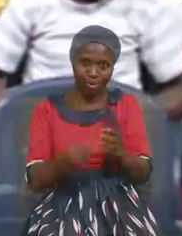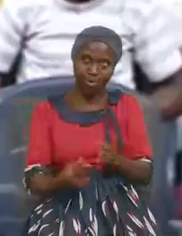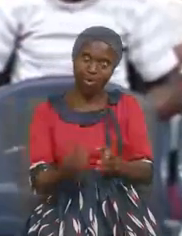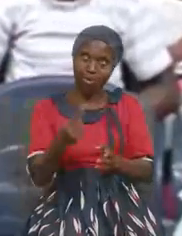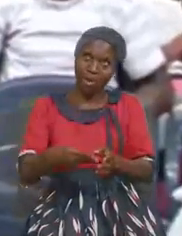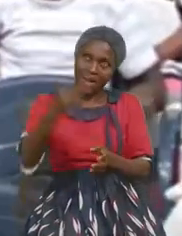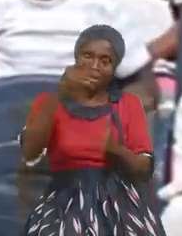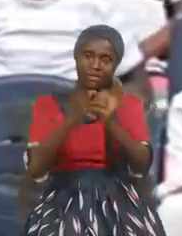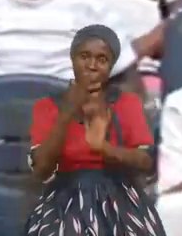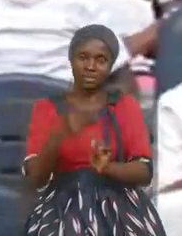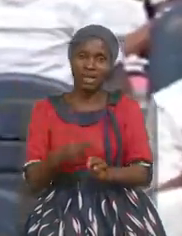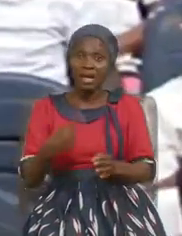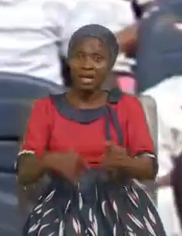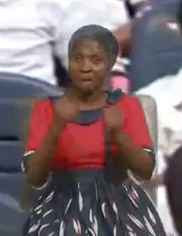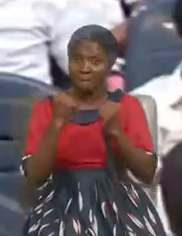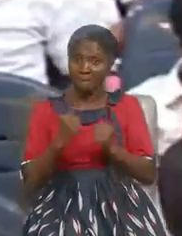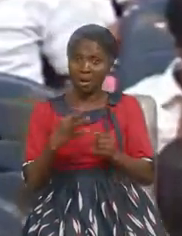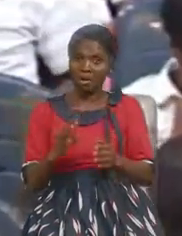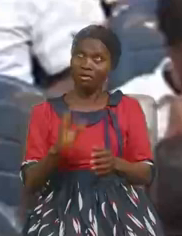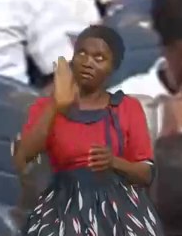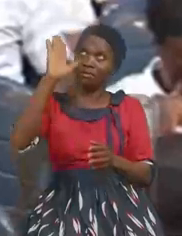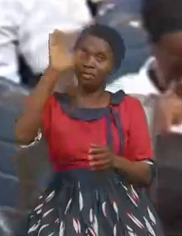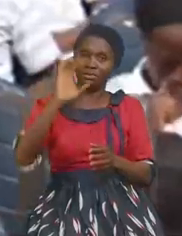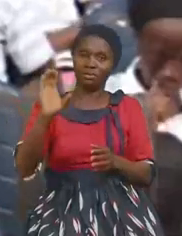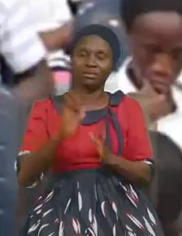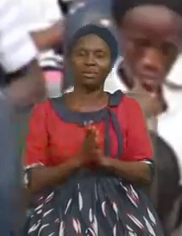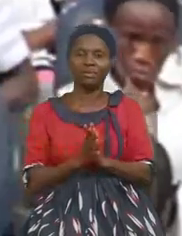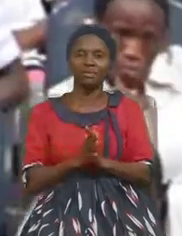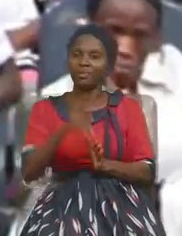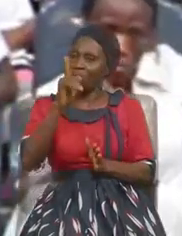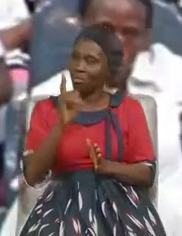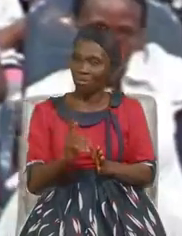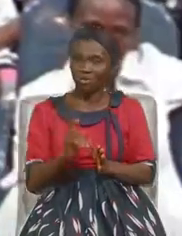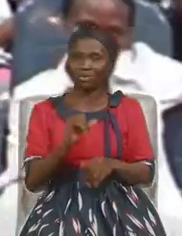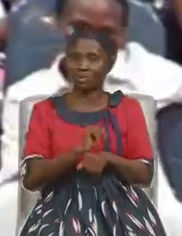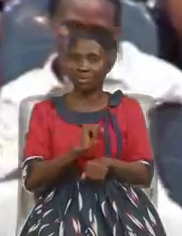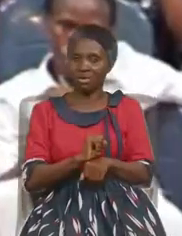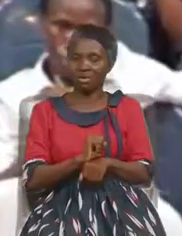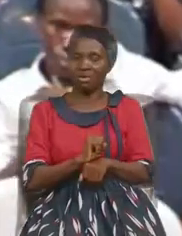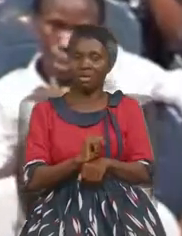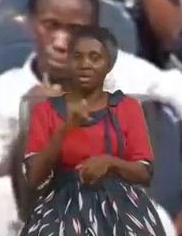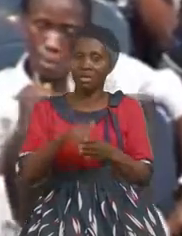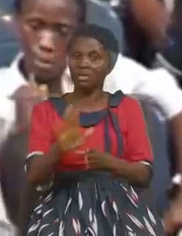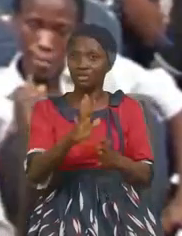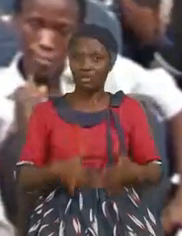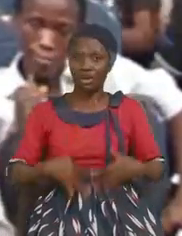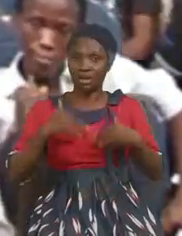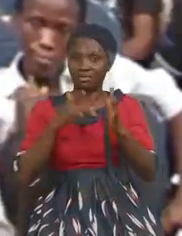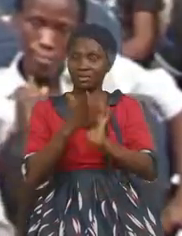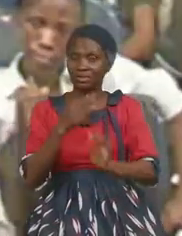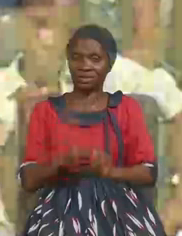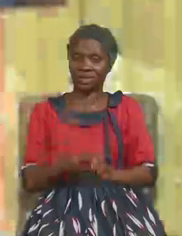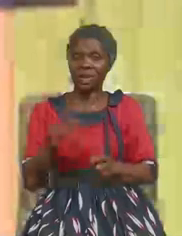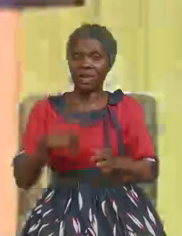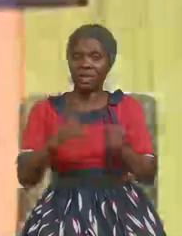La puissance de sa croix doit agir dans ta vie. La puissance